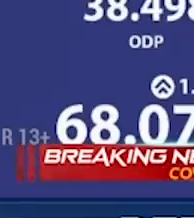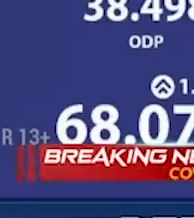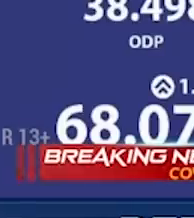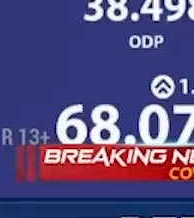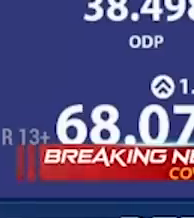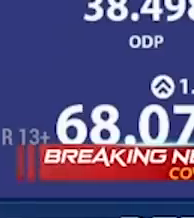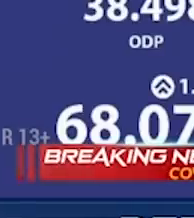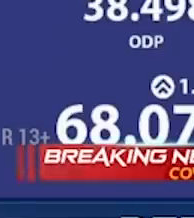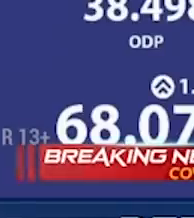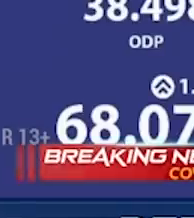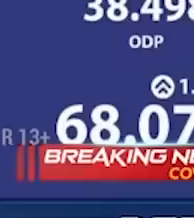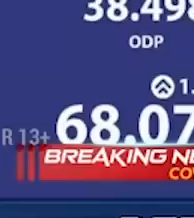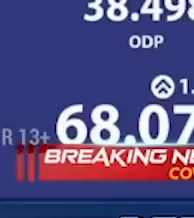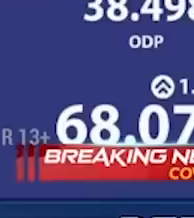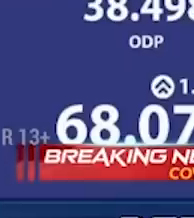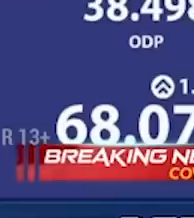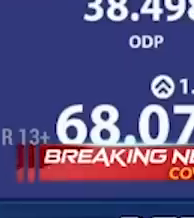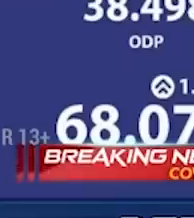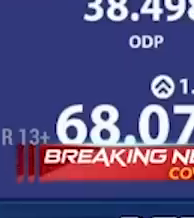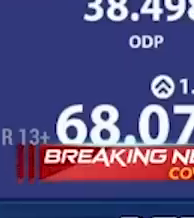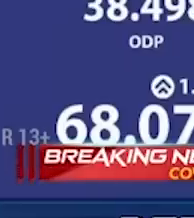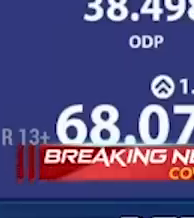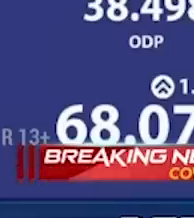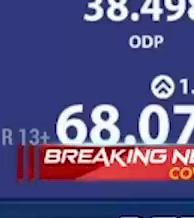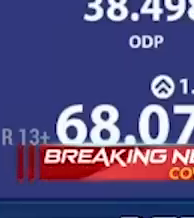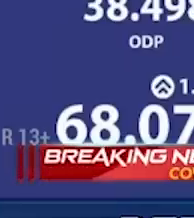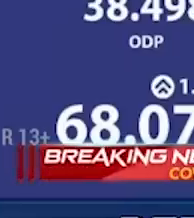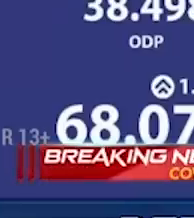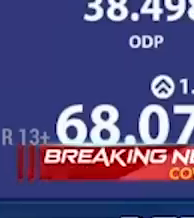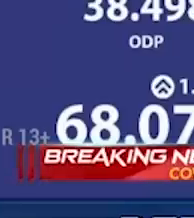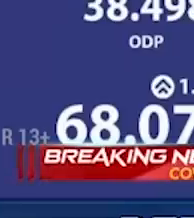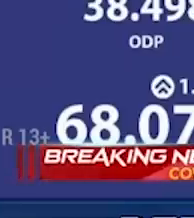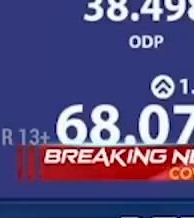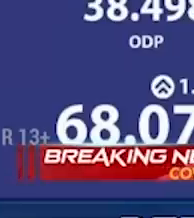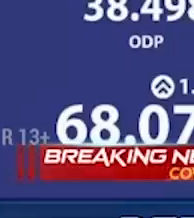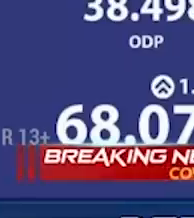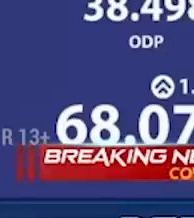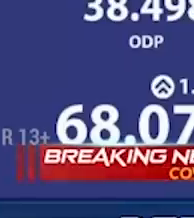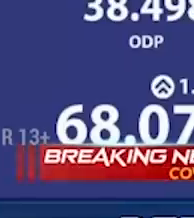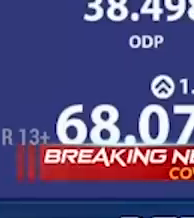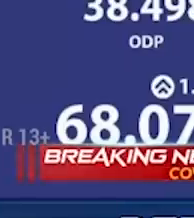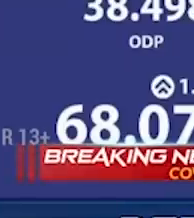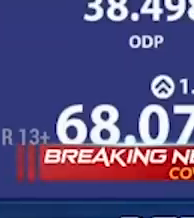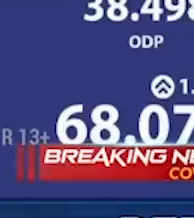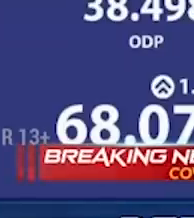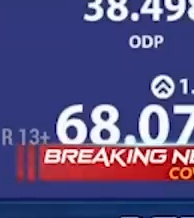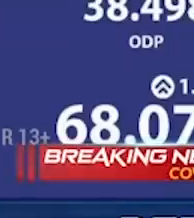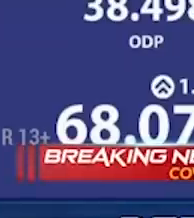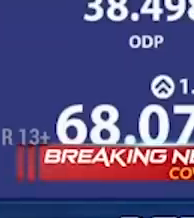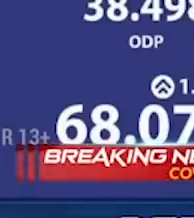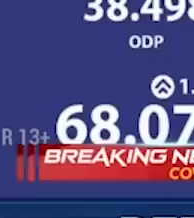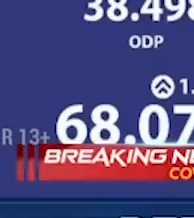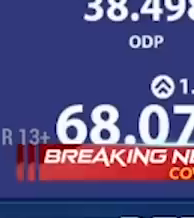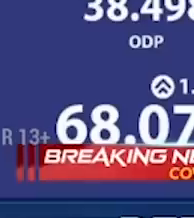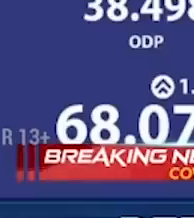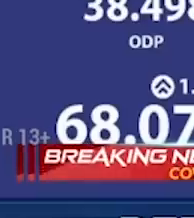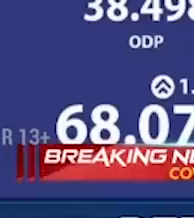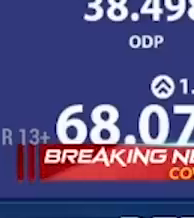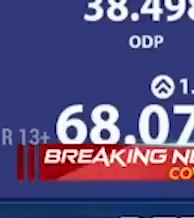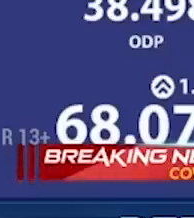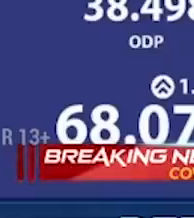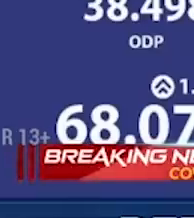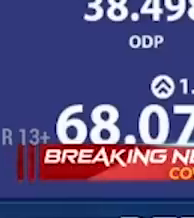10.000 Hai dan tujuh provinsi yang hari ini melaporkan tidak ada penambahan kasus diantaranya